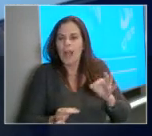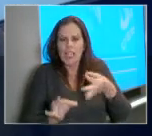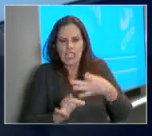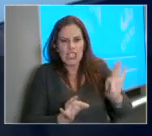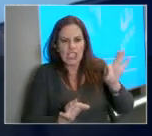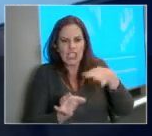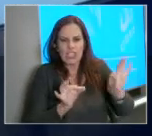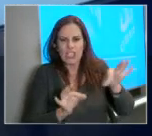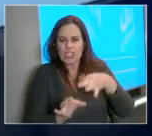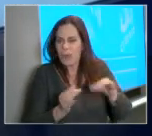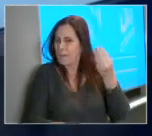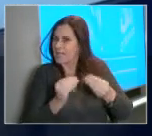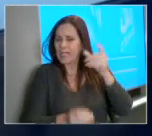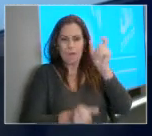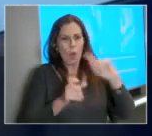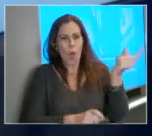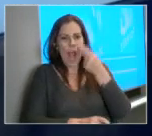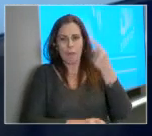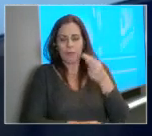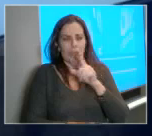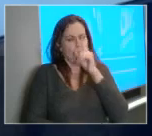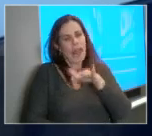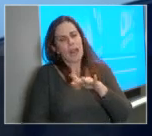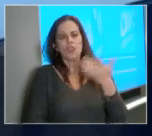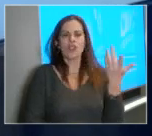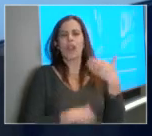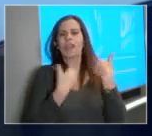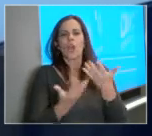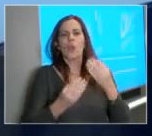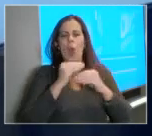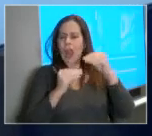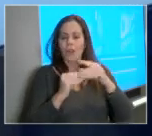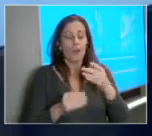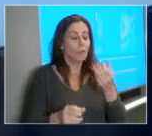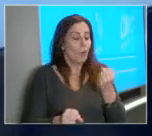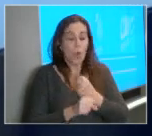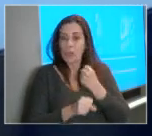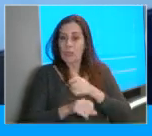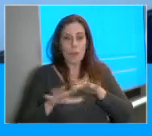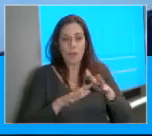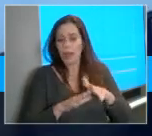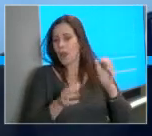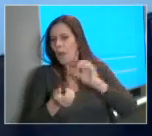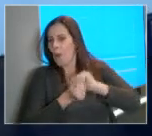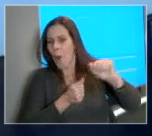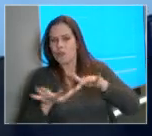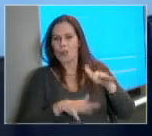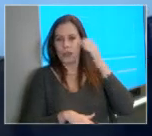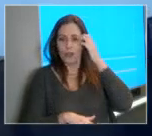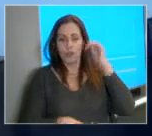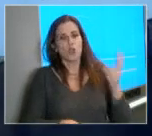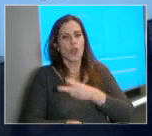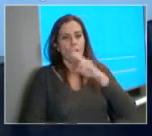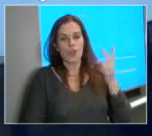שלמה, משחק עם מדינה שלמה, כאילו ילד קטן שבנו, נתנו לו לגו, בונה ממשלה, מוריד ממשלה, פעם